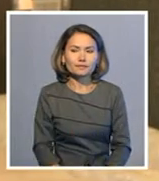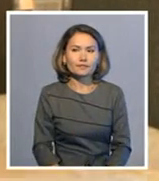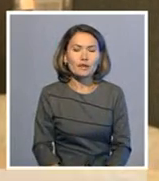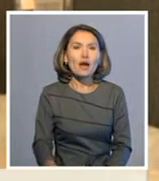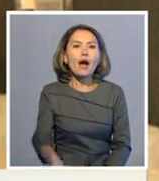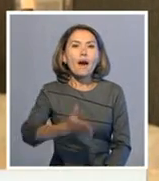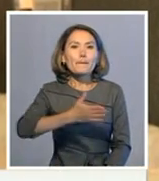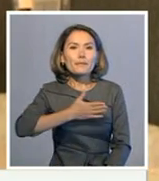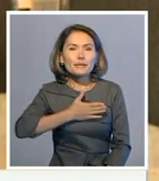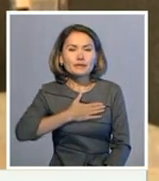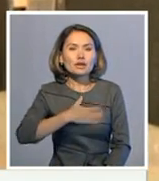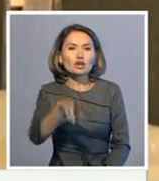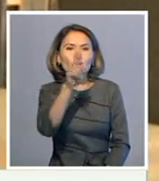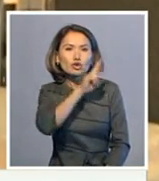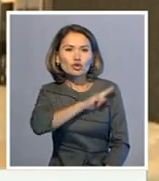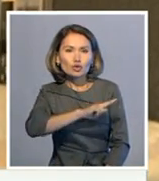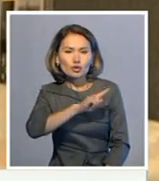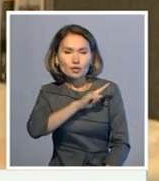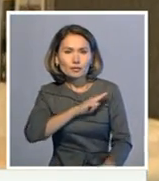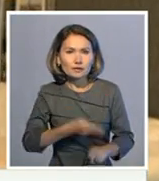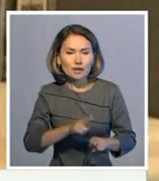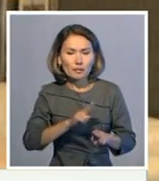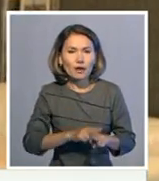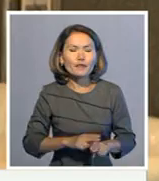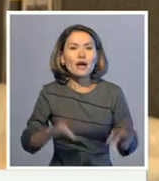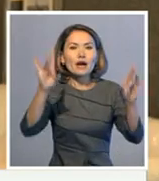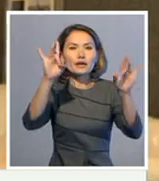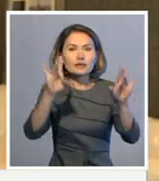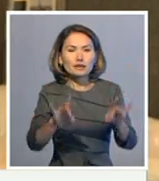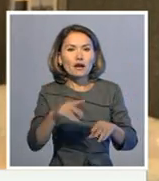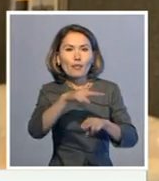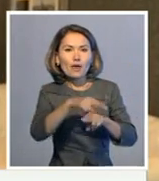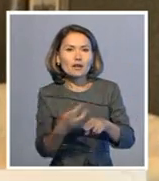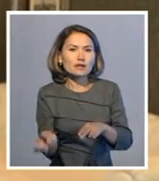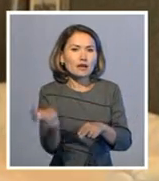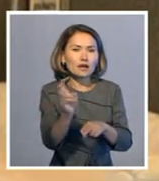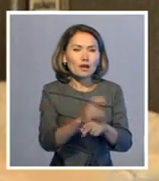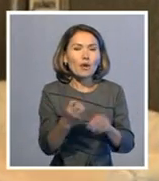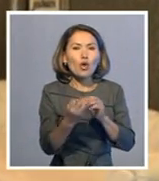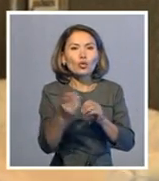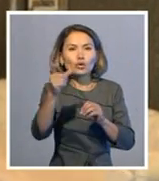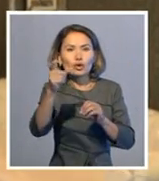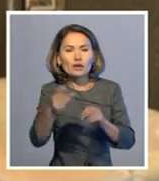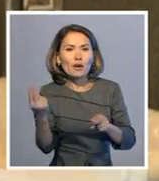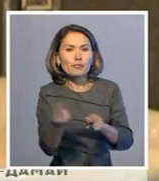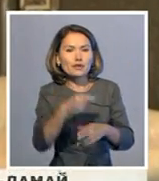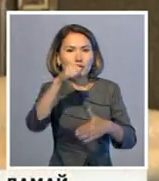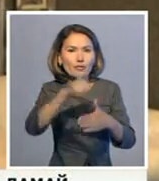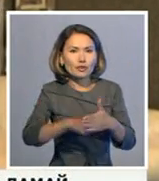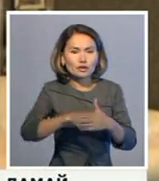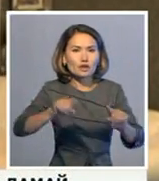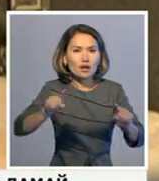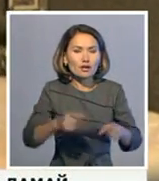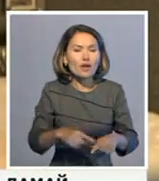Біздің жұмыс істеп жатқанымызға қараған жоқ. Адам құқығы бұзылды. Оның үстіне бізді тұтынушыларымыздың, олардың қонақтарының алдында ұятқа